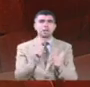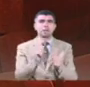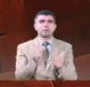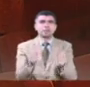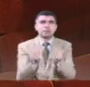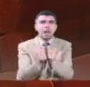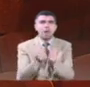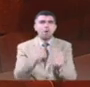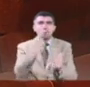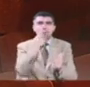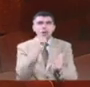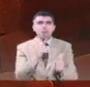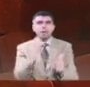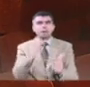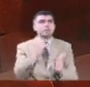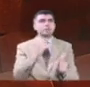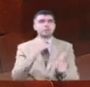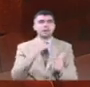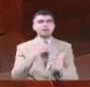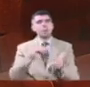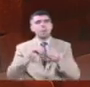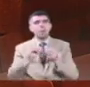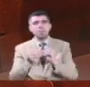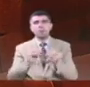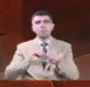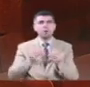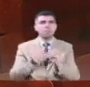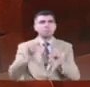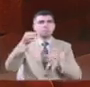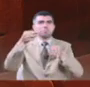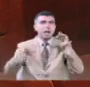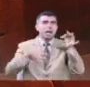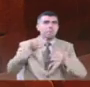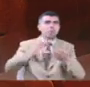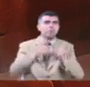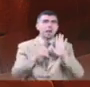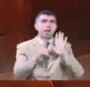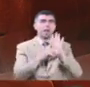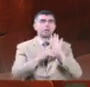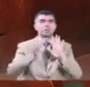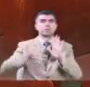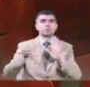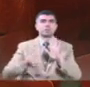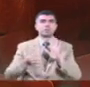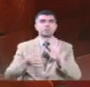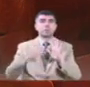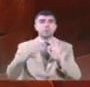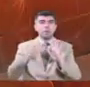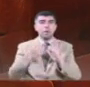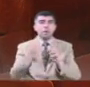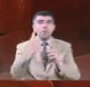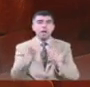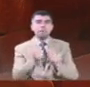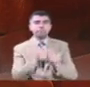التي فيها مصالح متضاربة. فبقدر ما هناك طرف يحرص على التنفيذ، هناك طرف يحرص على